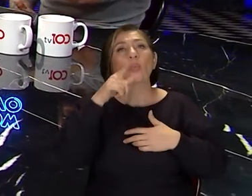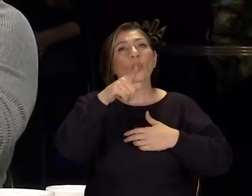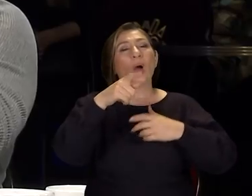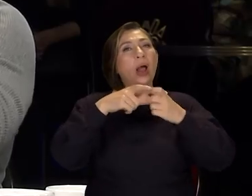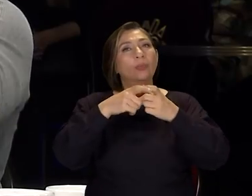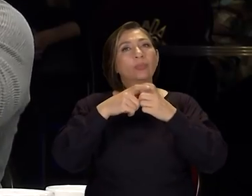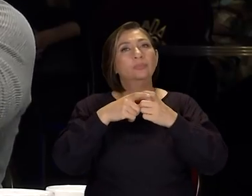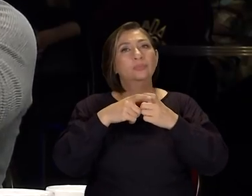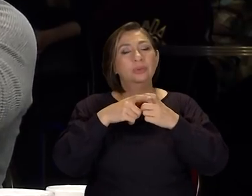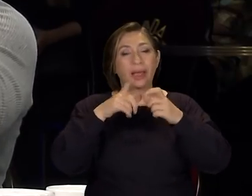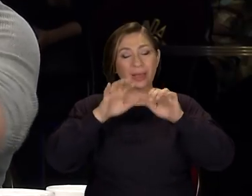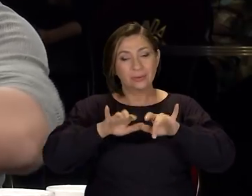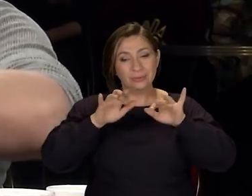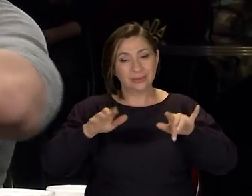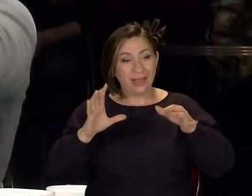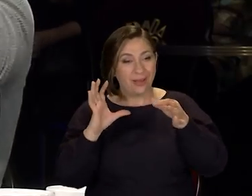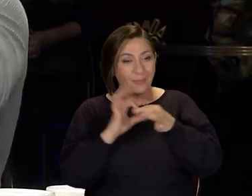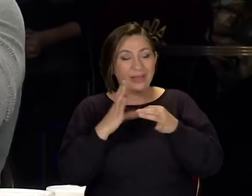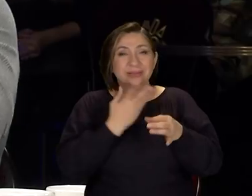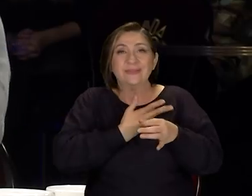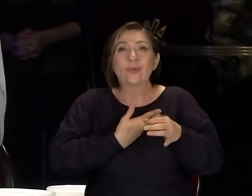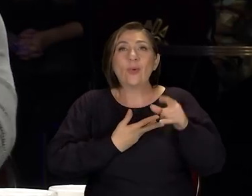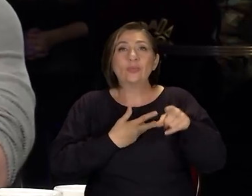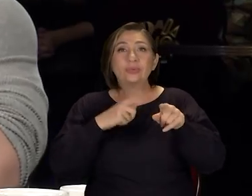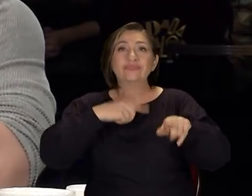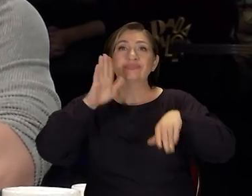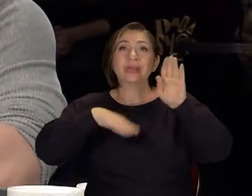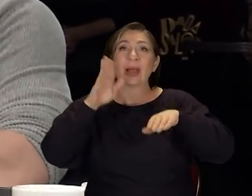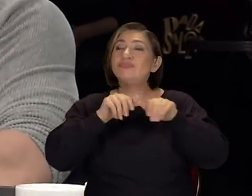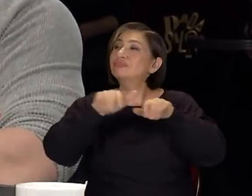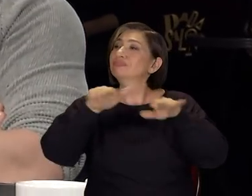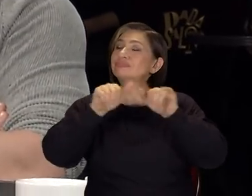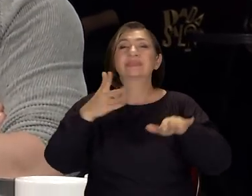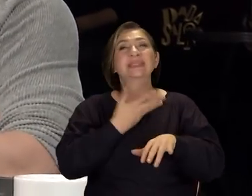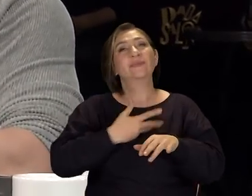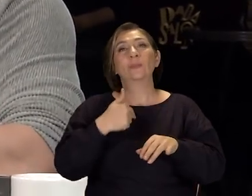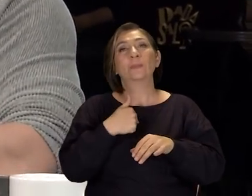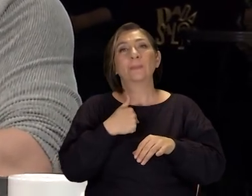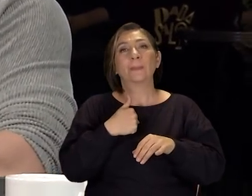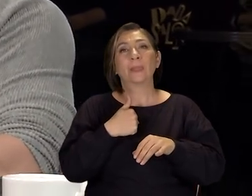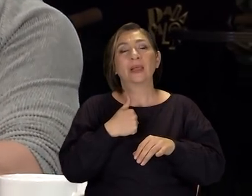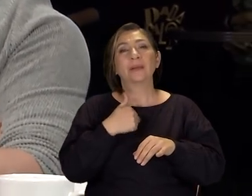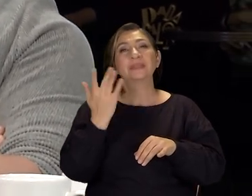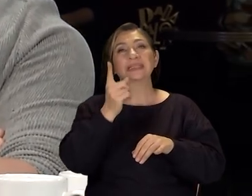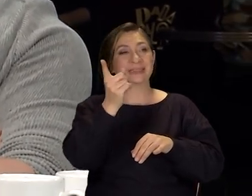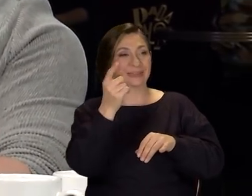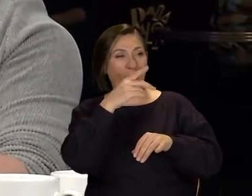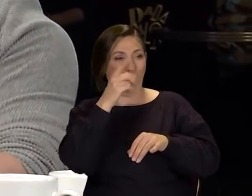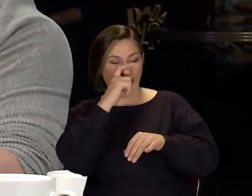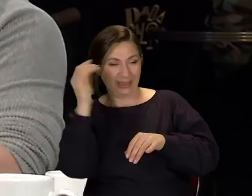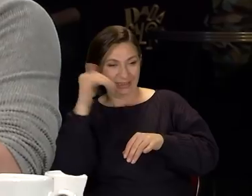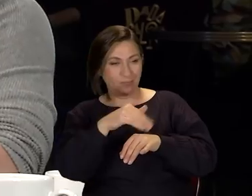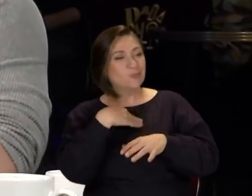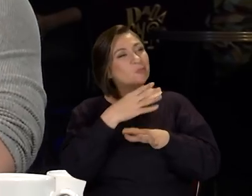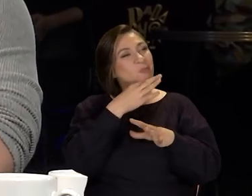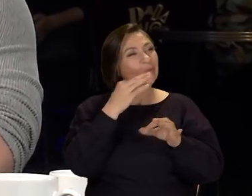mesela enstrümanımla ilgili bir albüm olduğu için seviyorum. Bunu tanıtmayı mesela seviyorum ama hani mesela sana gelirken mutlu oluyorum da